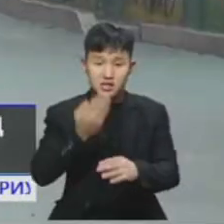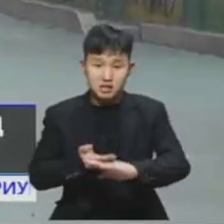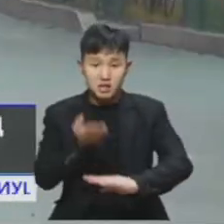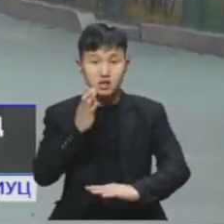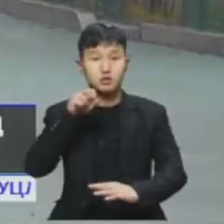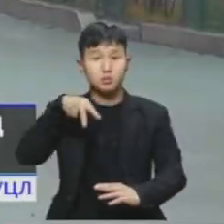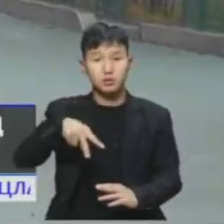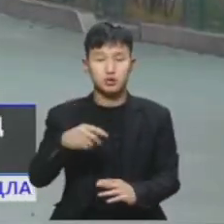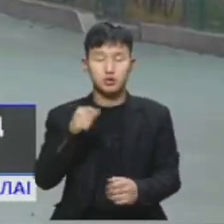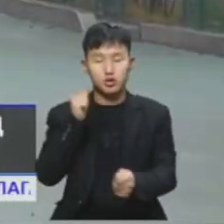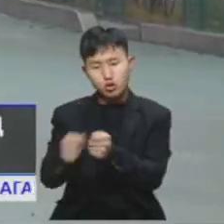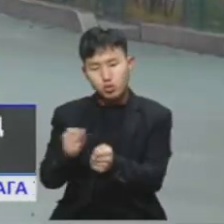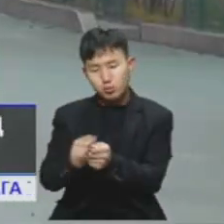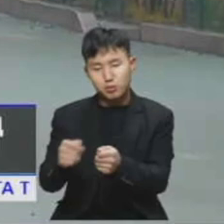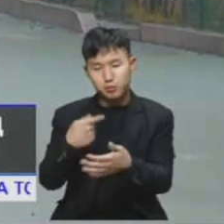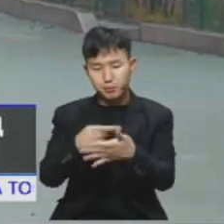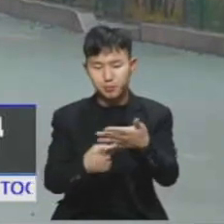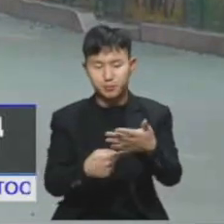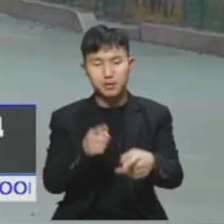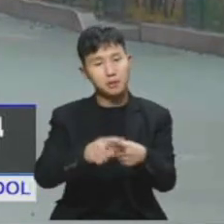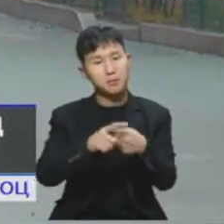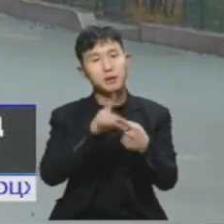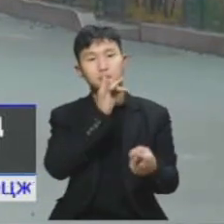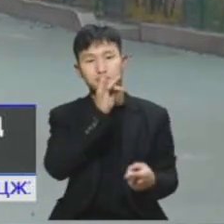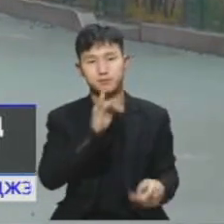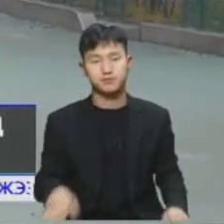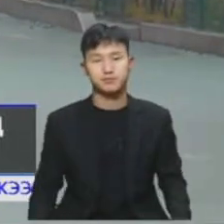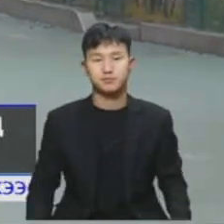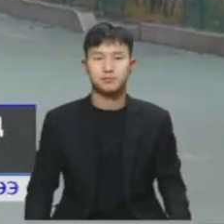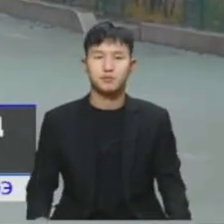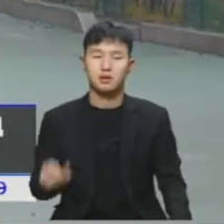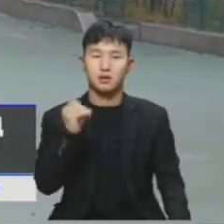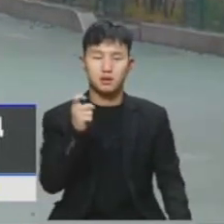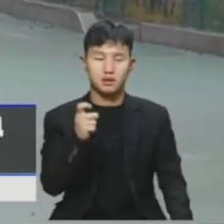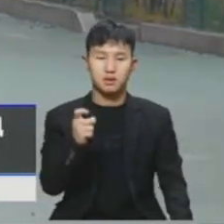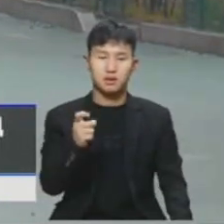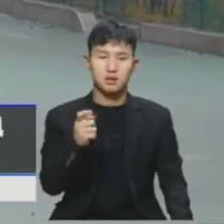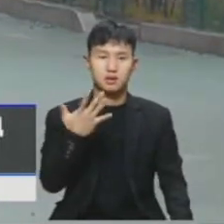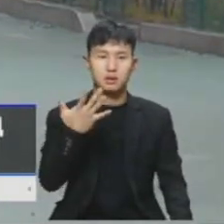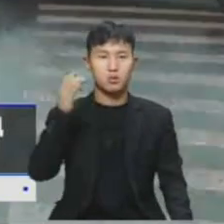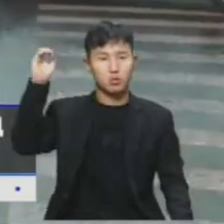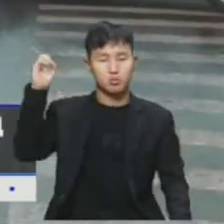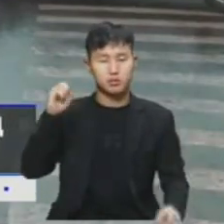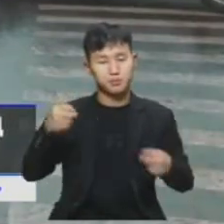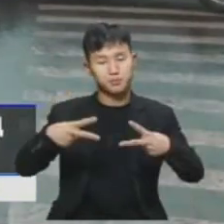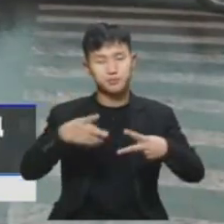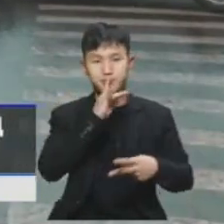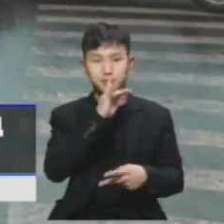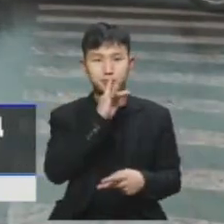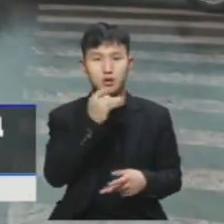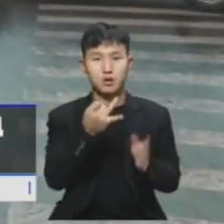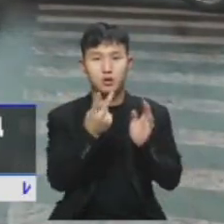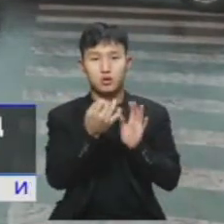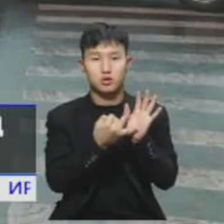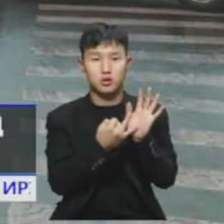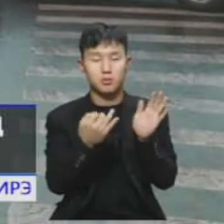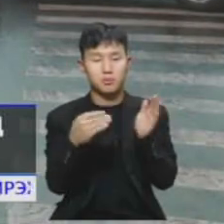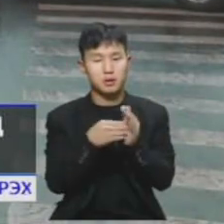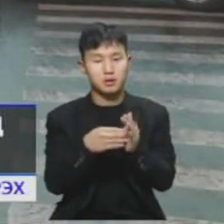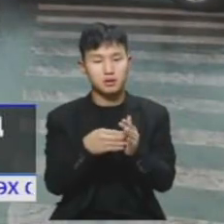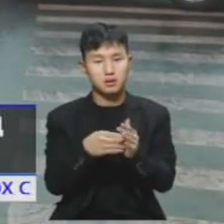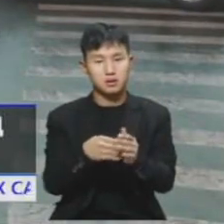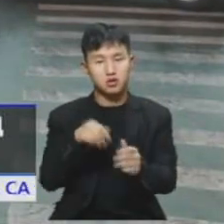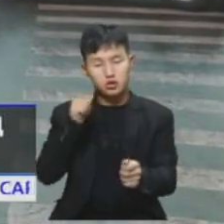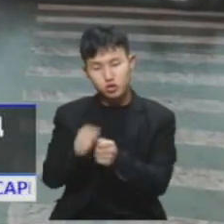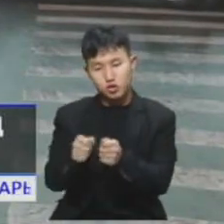бүрт төлбөрт тооцох зохицуулалттай байна. За хамгийн ихдээ хөдөлмөрийн үсний доод хэмжээний 5 хүртэл хувьтай тэнцэх буюу 2500 төгрөний төлбөр